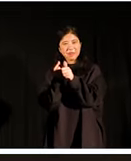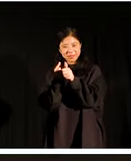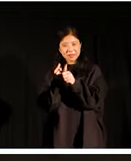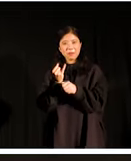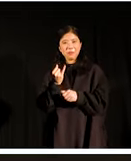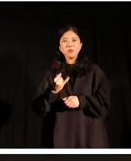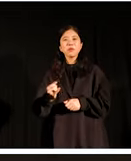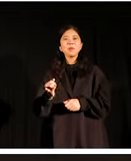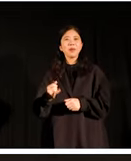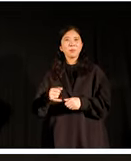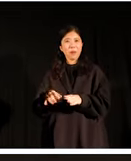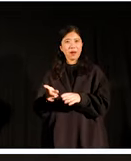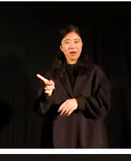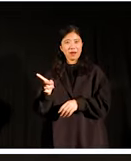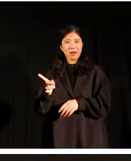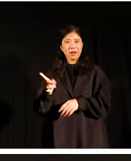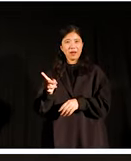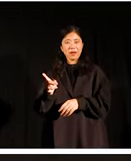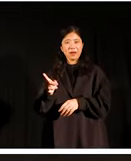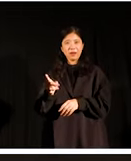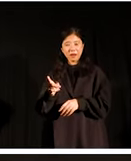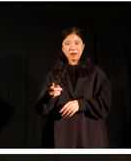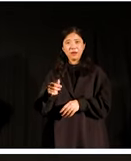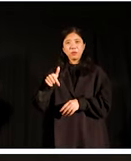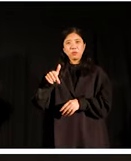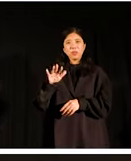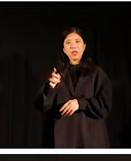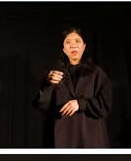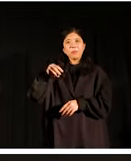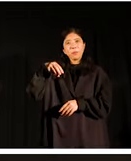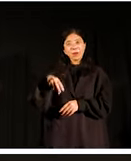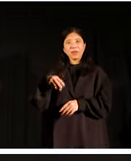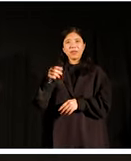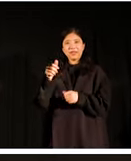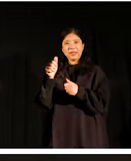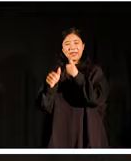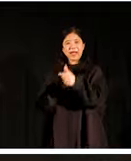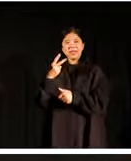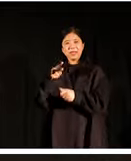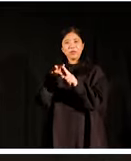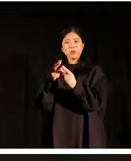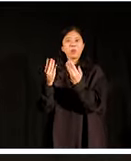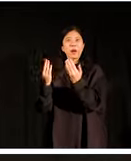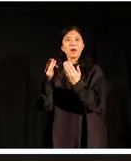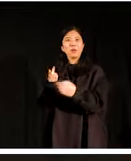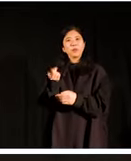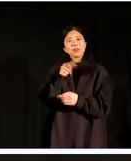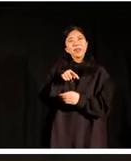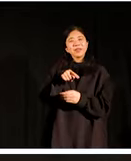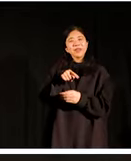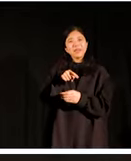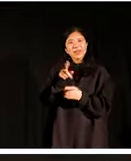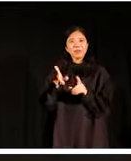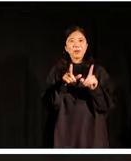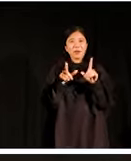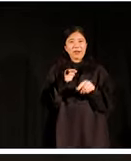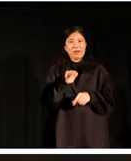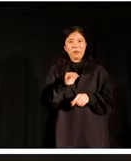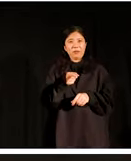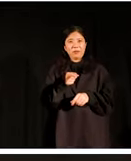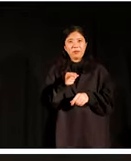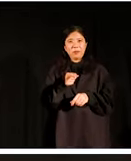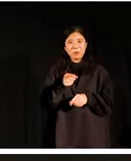た時にあのふ第2小学校っていうその横で僕らあのアパート借りてたんですねもう二間基地のすぐ隣な